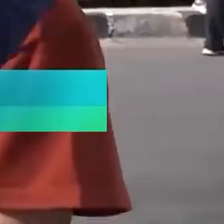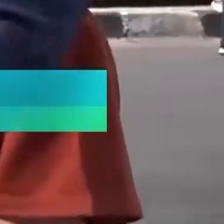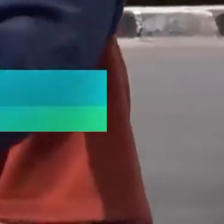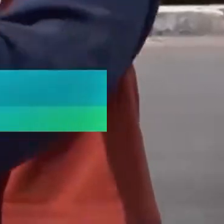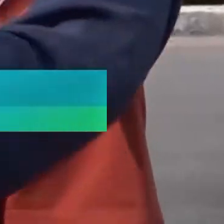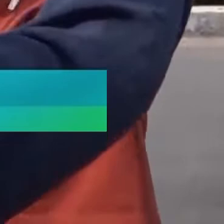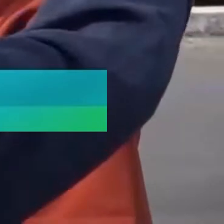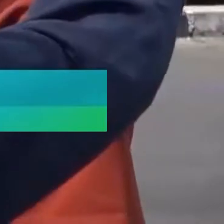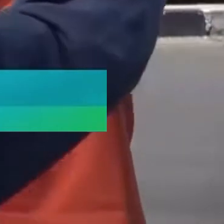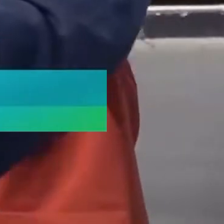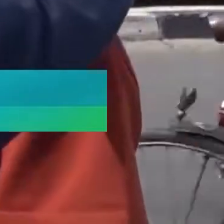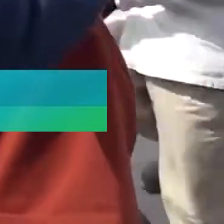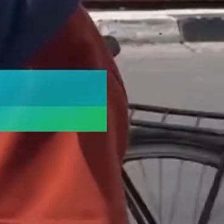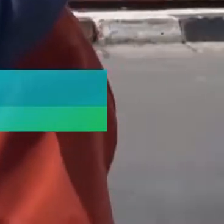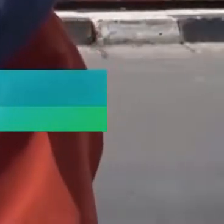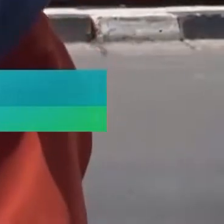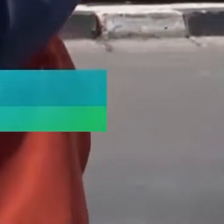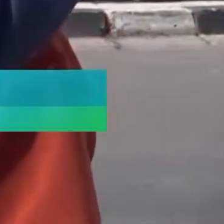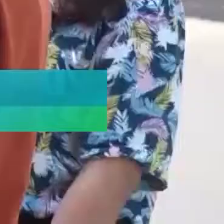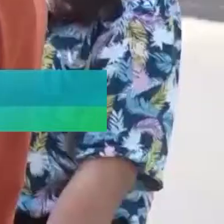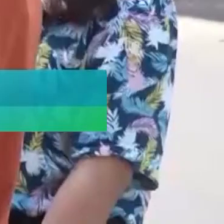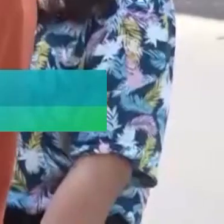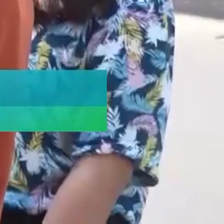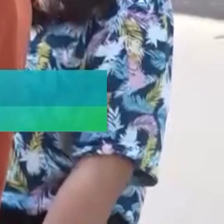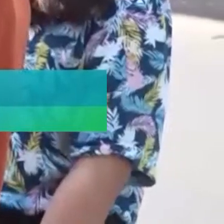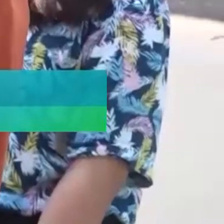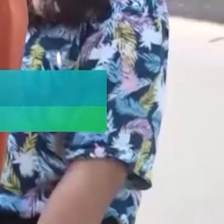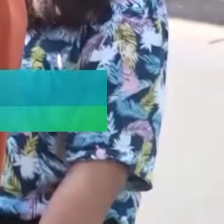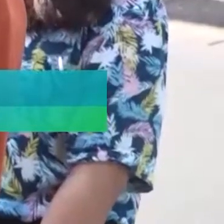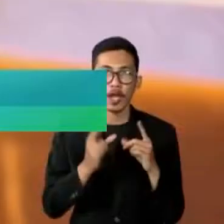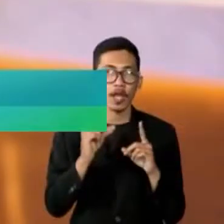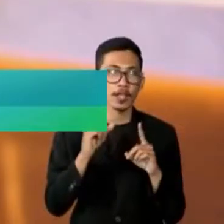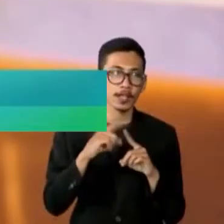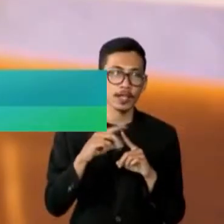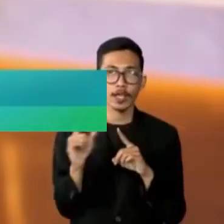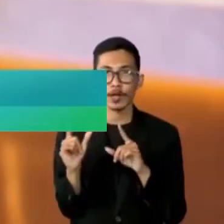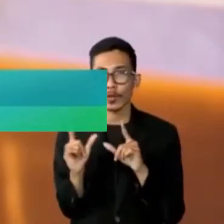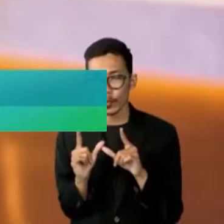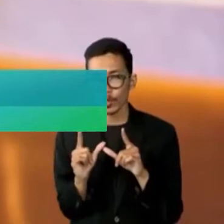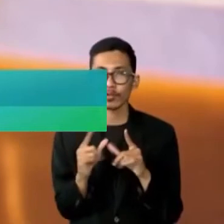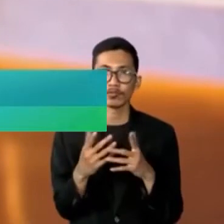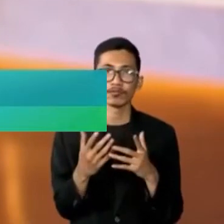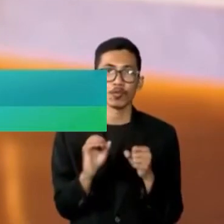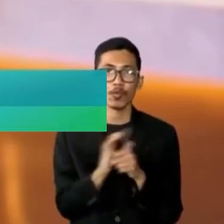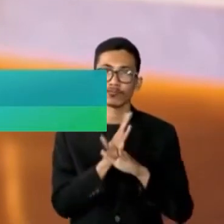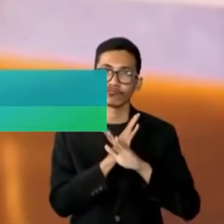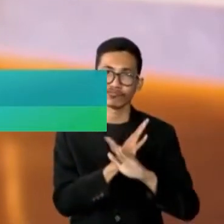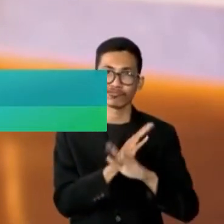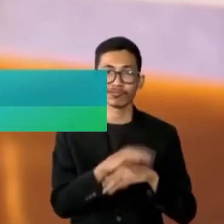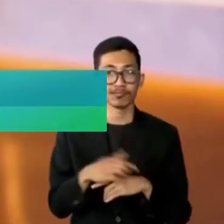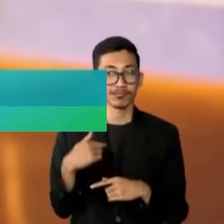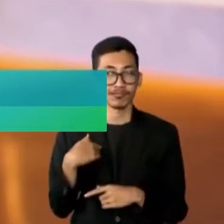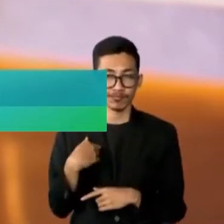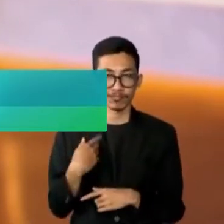terima kasih kepada para pemuda relawan yang telah berjuang melawan COVID-19. Saya selaku Ketua Gugus Tugas